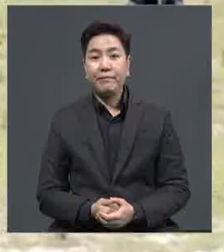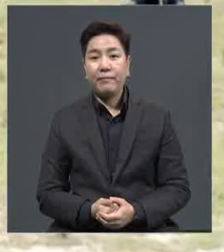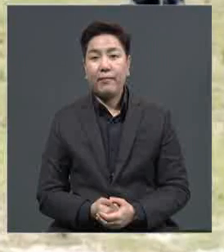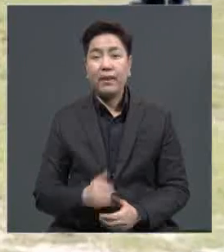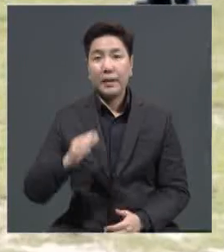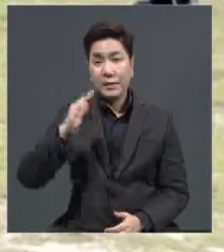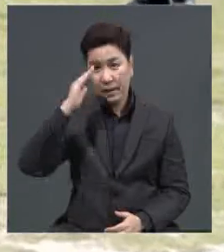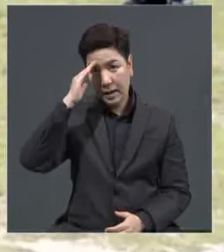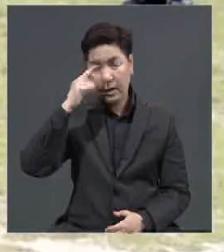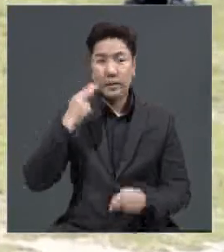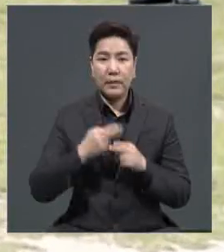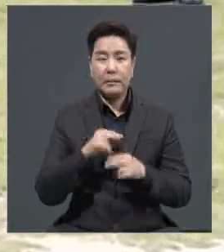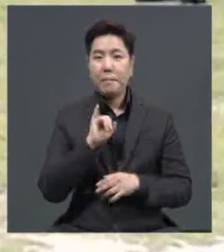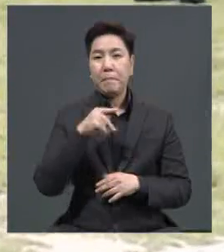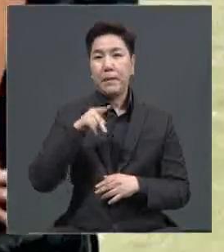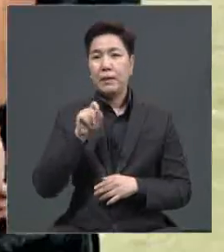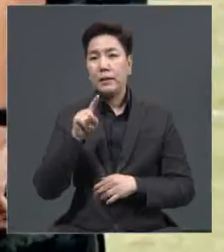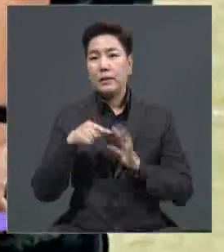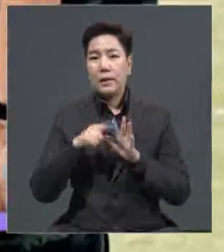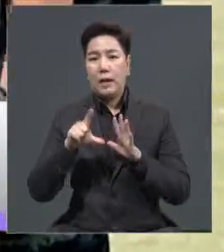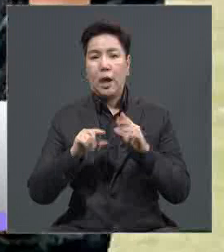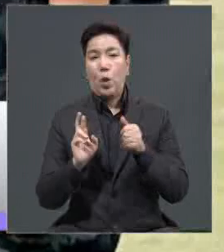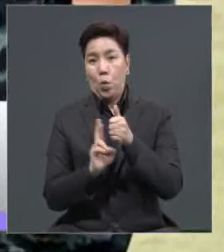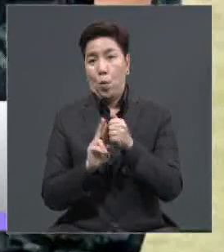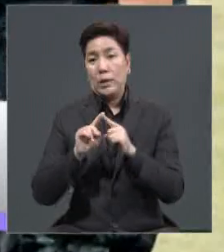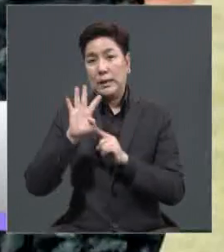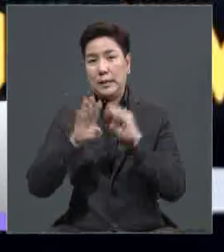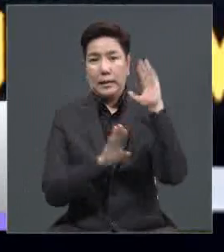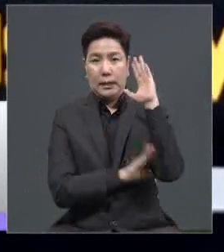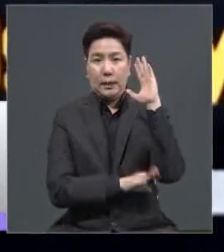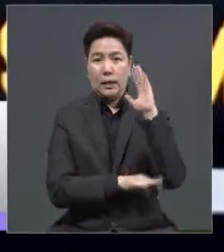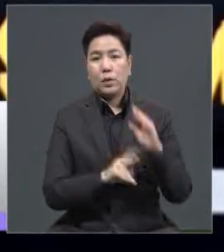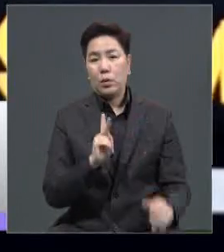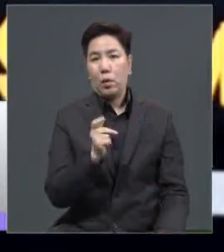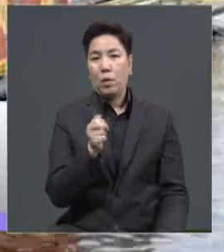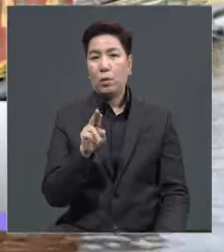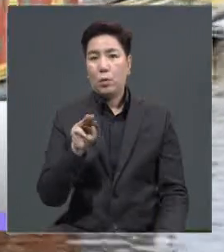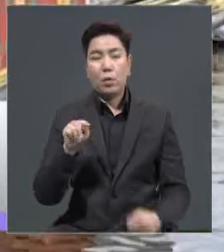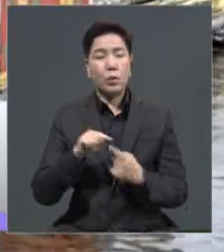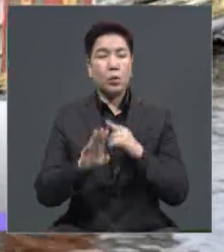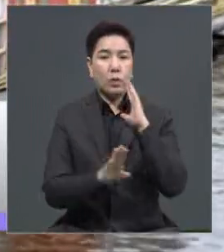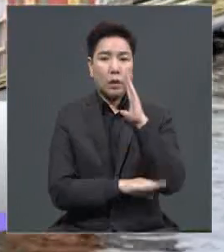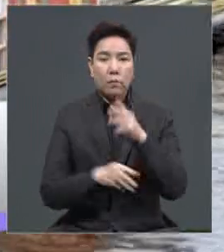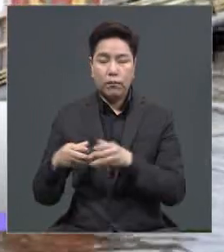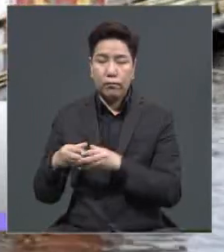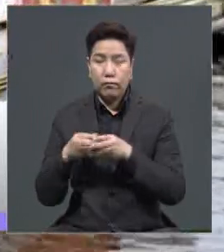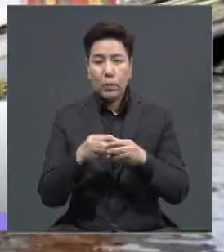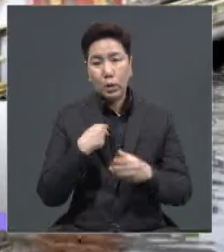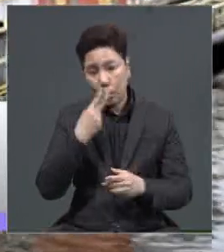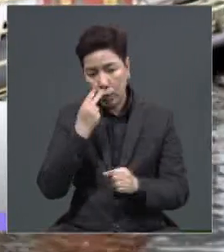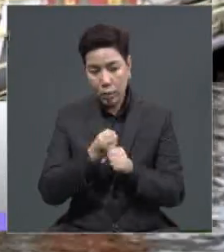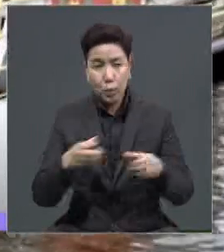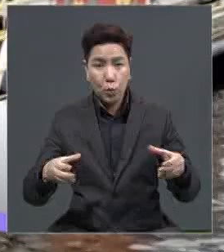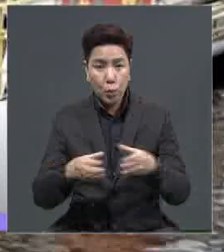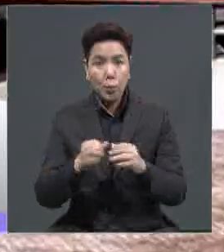พลตรีไพศาลหนูสังรองแม่ทัพภาคที่4รองผู้อำนวยการรักษาความมั่นคงภายในภาค4ส่วนหน้าลงพื้นที่ฐานปฏิบัติการชุ